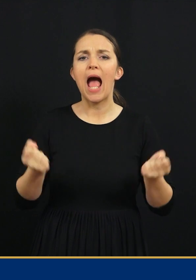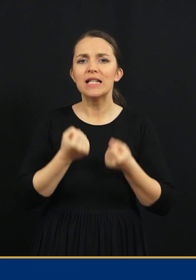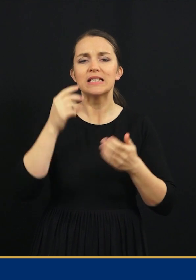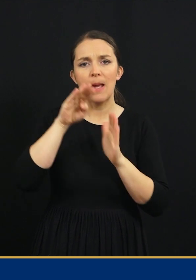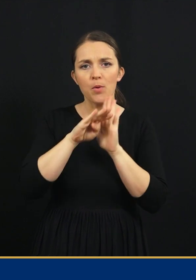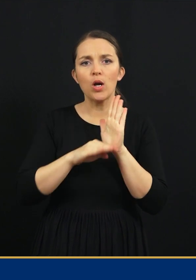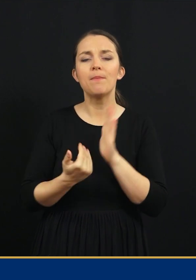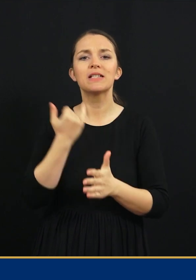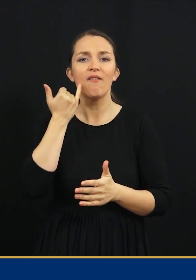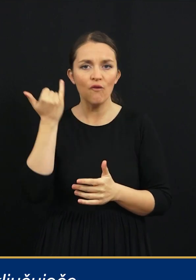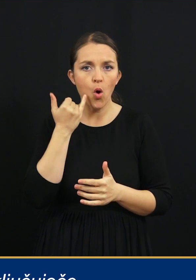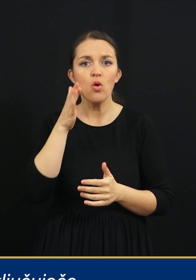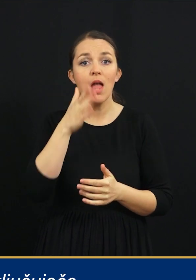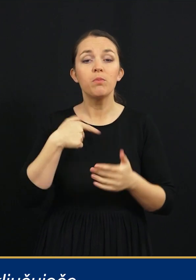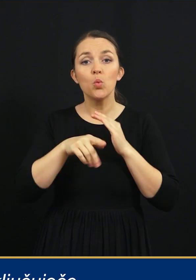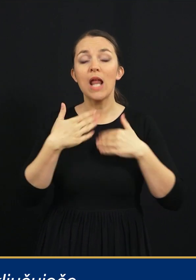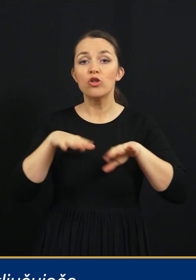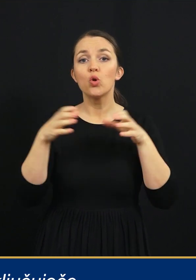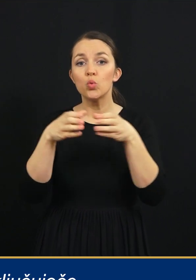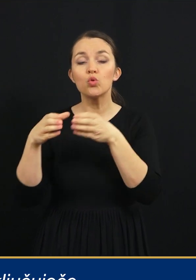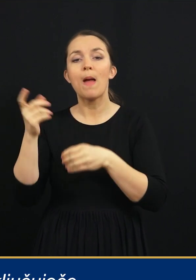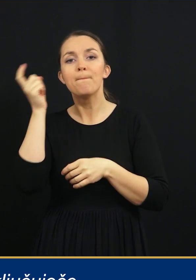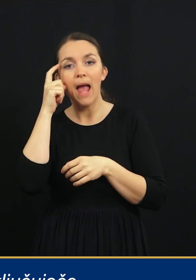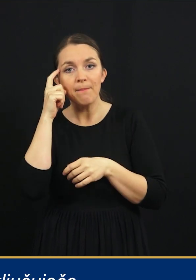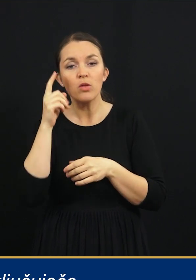akcijski program za vodo, da bi v naših družbah